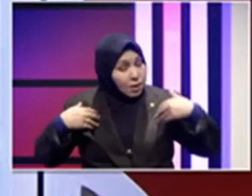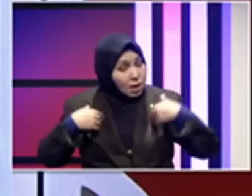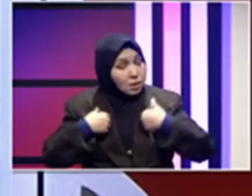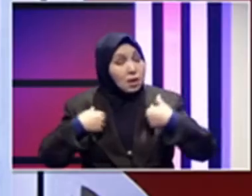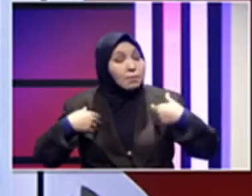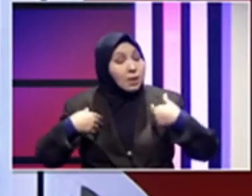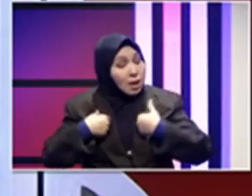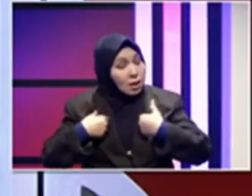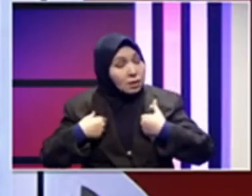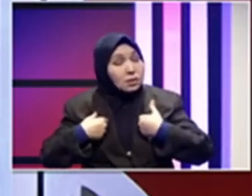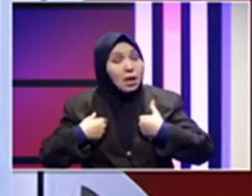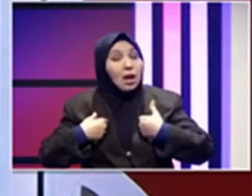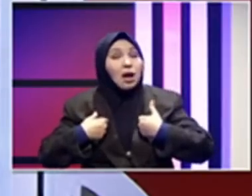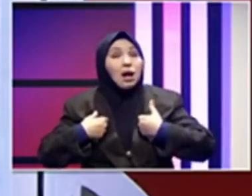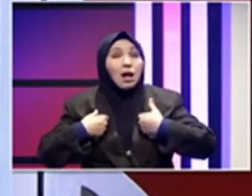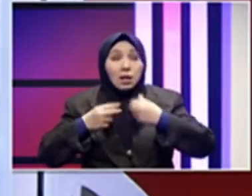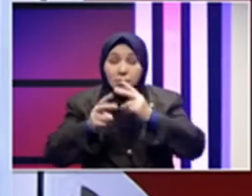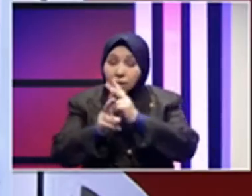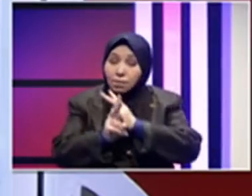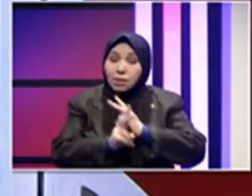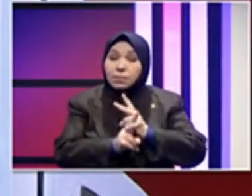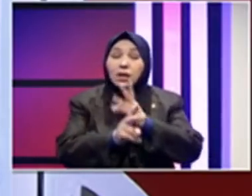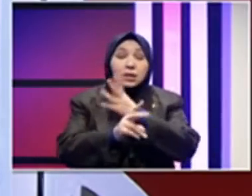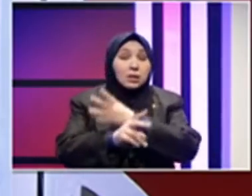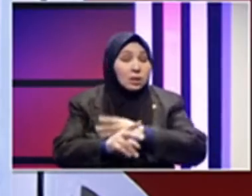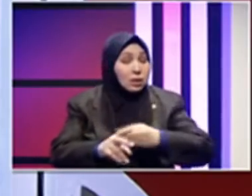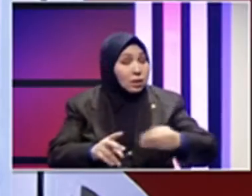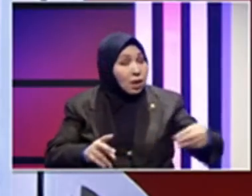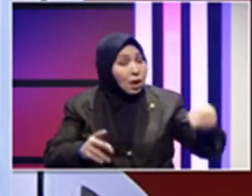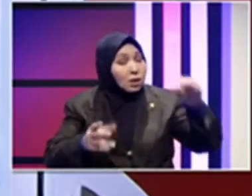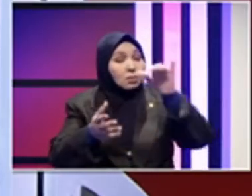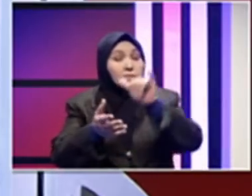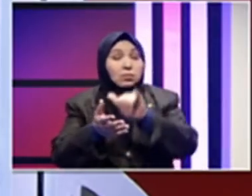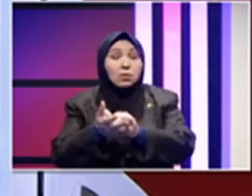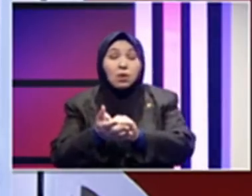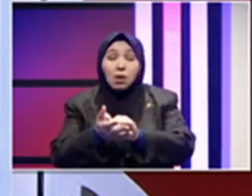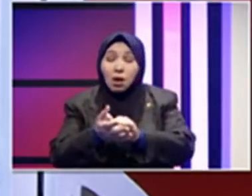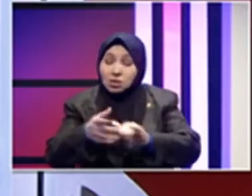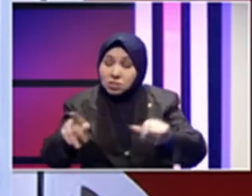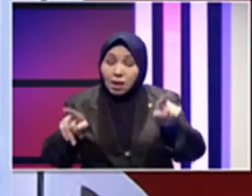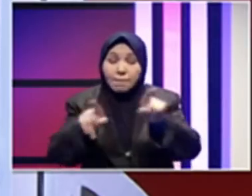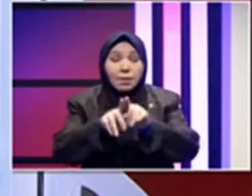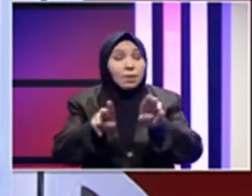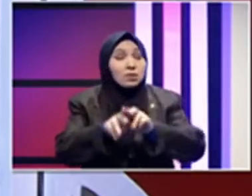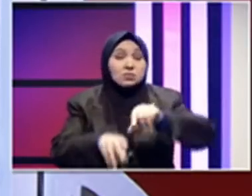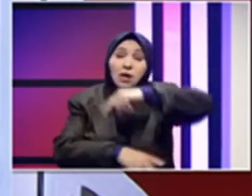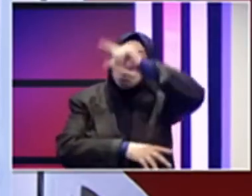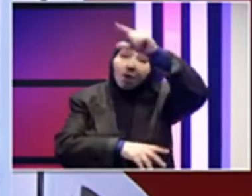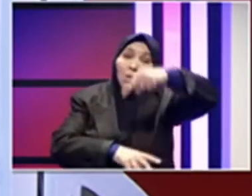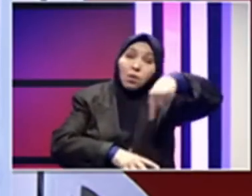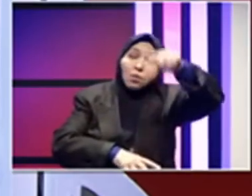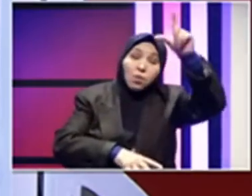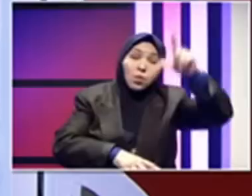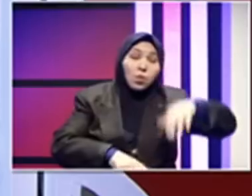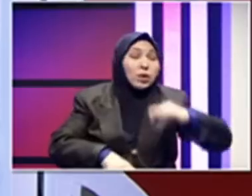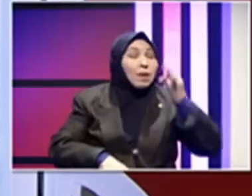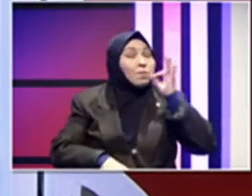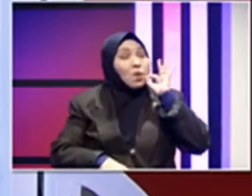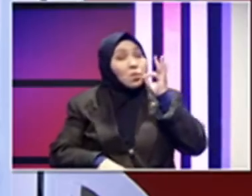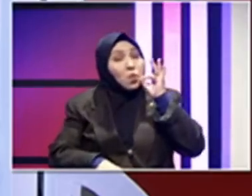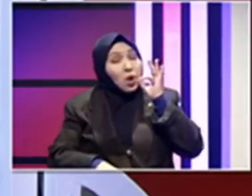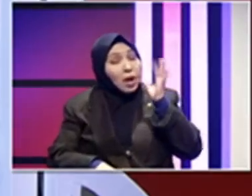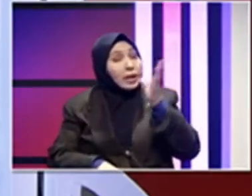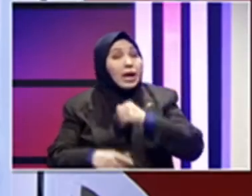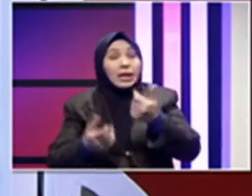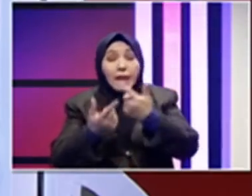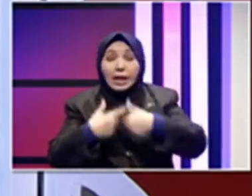ternakan, wal an'am, juga mukhtalifun alwanuhu kadhalik, juga seperti gunung dan juga buah-buahan. Maksudnya pasal